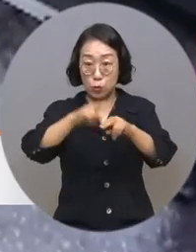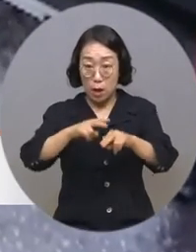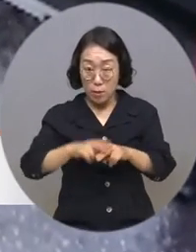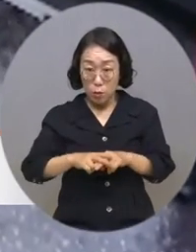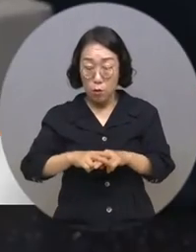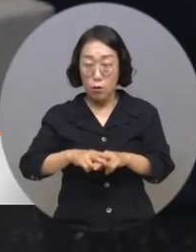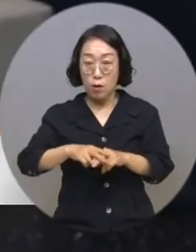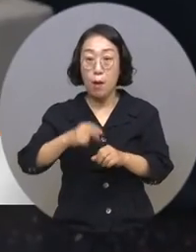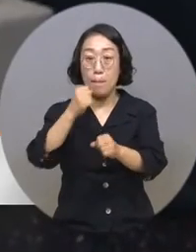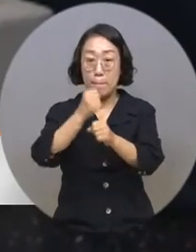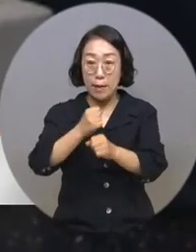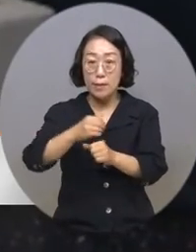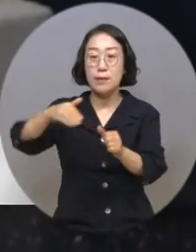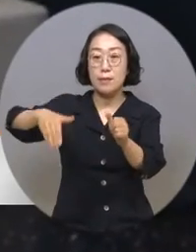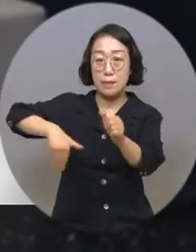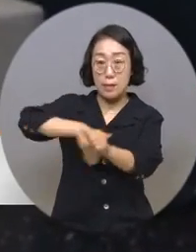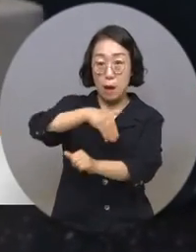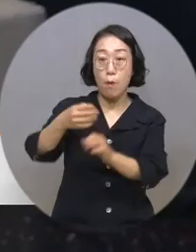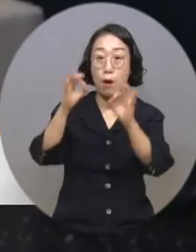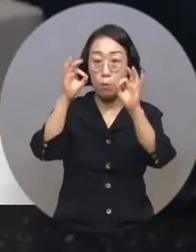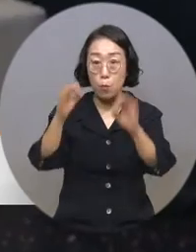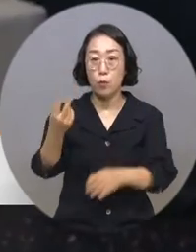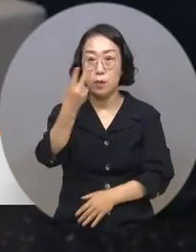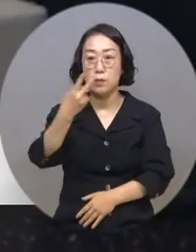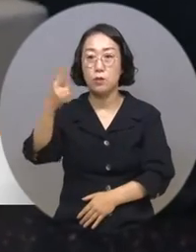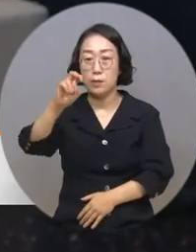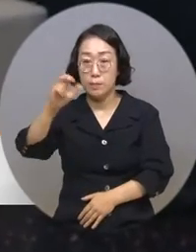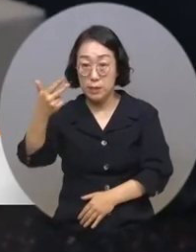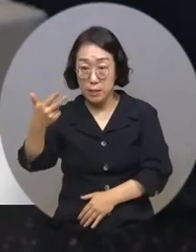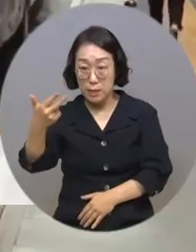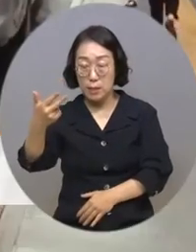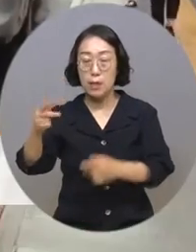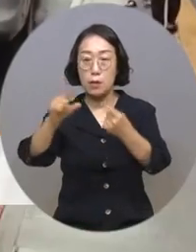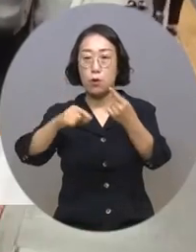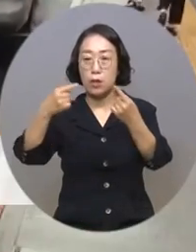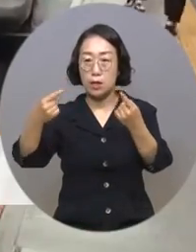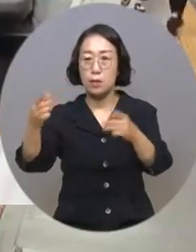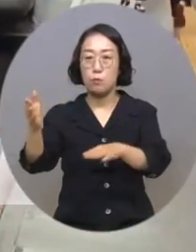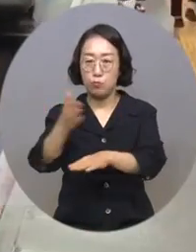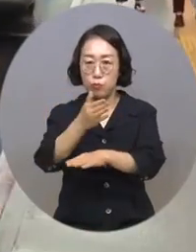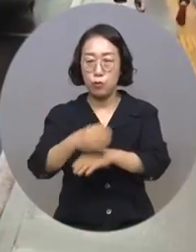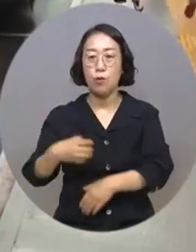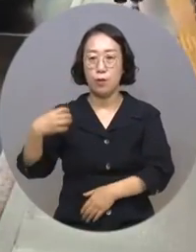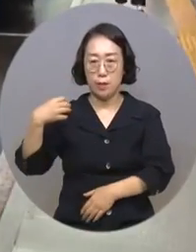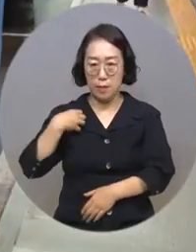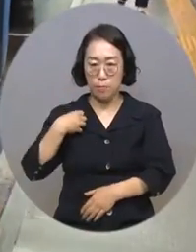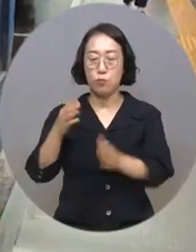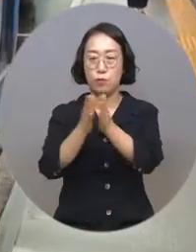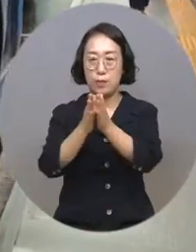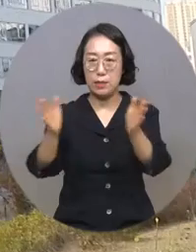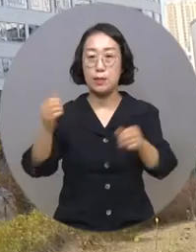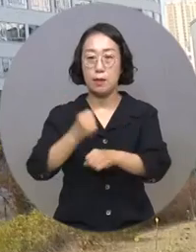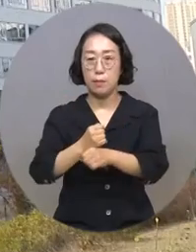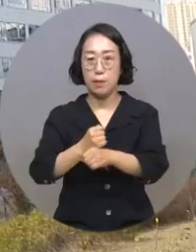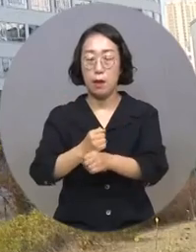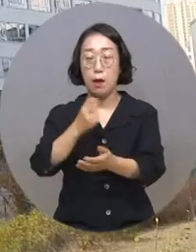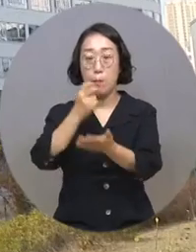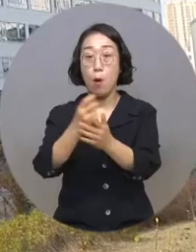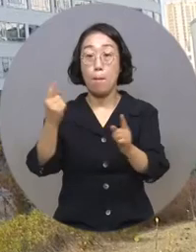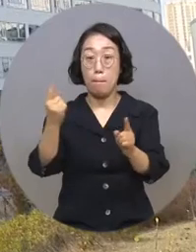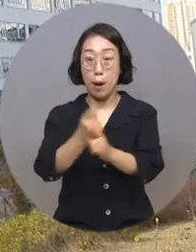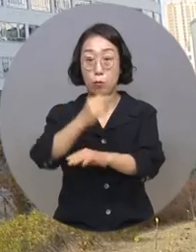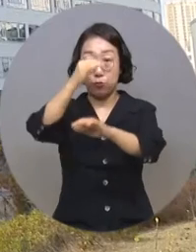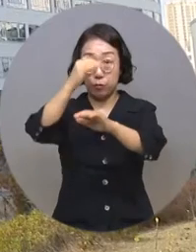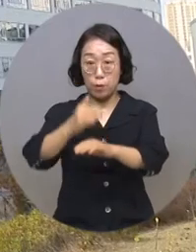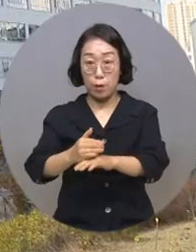퍼스 처장이 개발되는 상황을 감안해 2027년 1월 1일부터 도입을 의무 할 계획입니다 이번 개정에 대해 국토부는